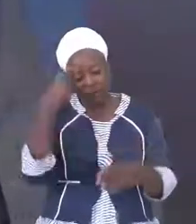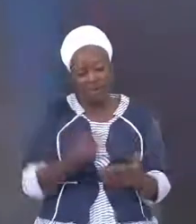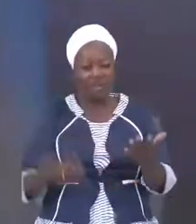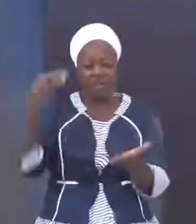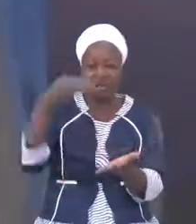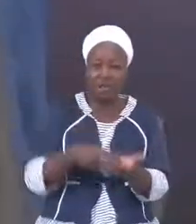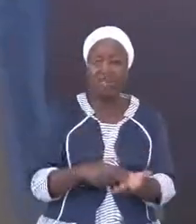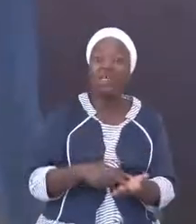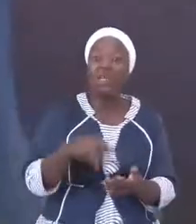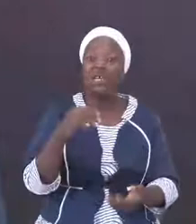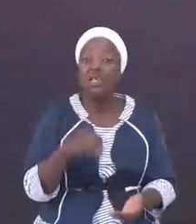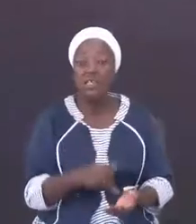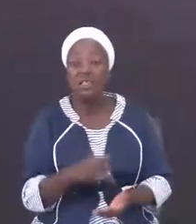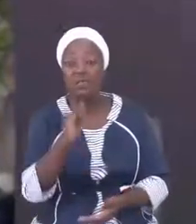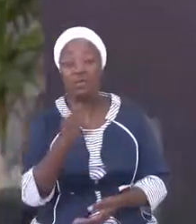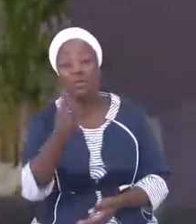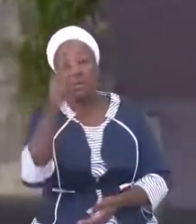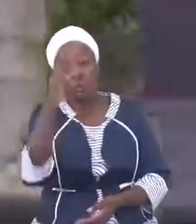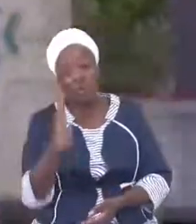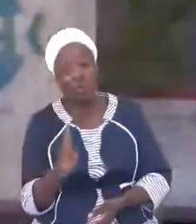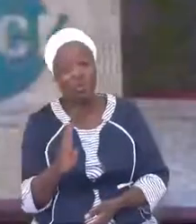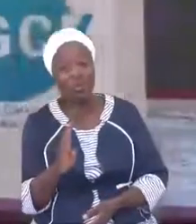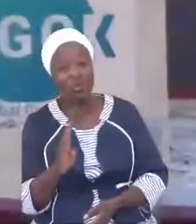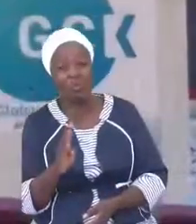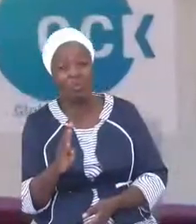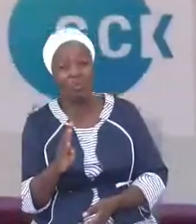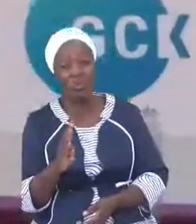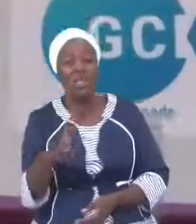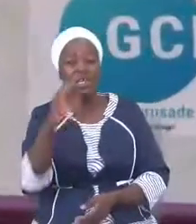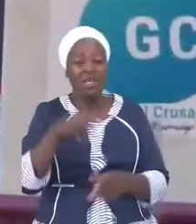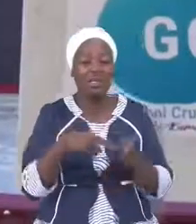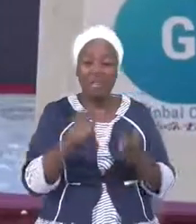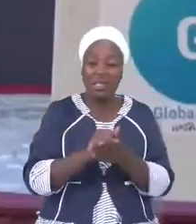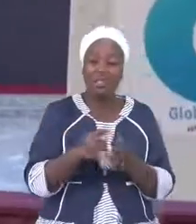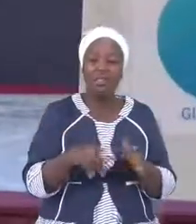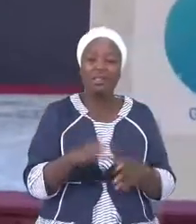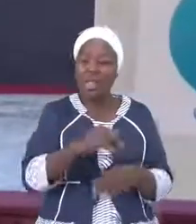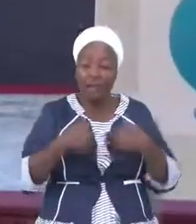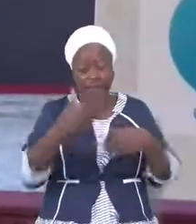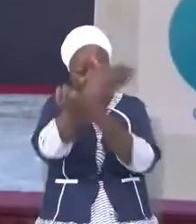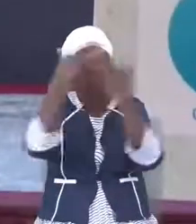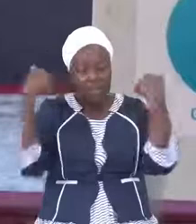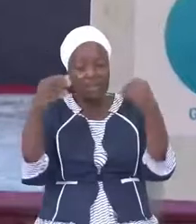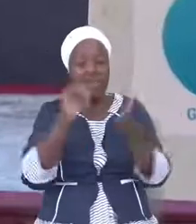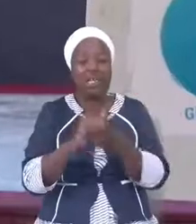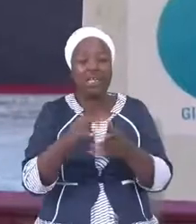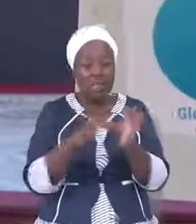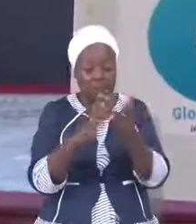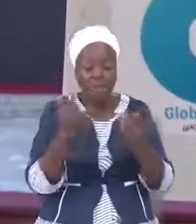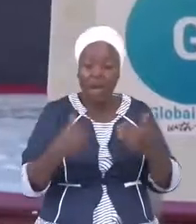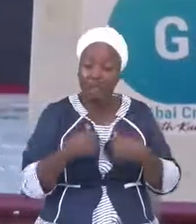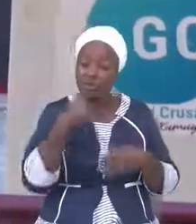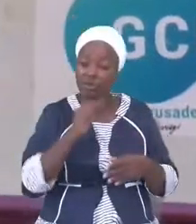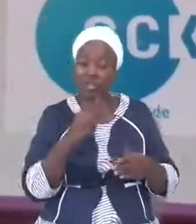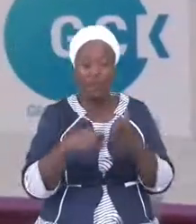être enseveli et qu'on attende sans sa résurrection. Ils ont oublié Genèse